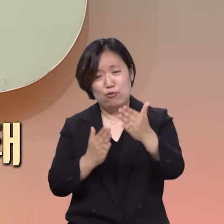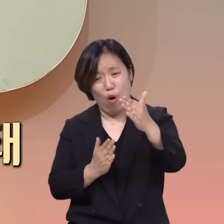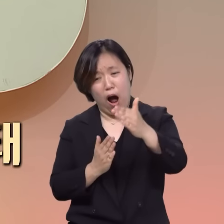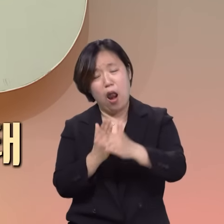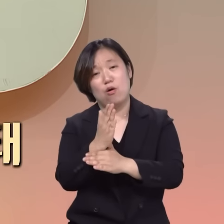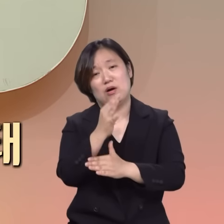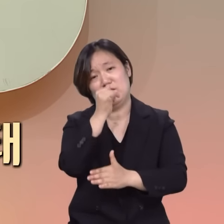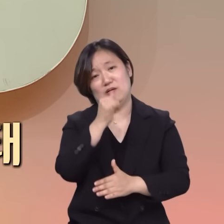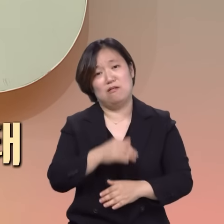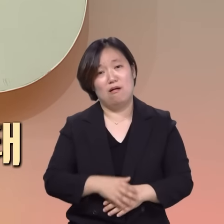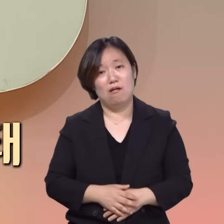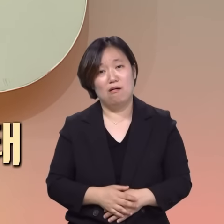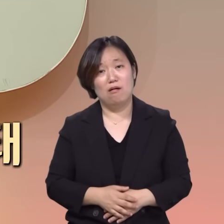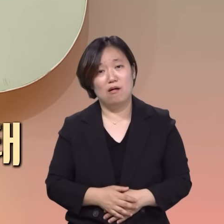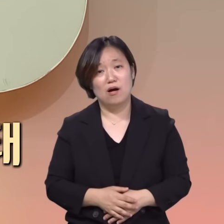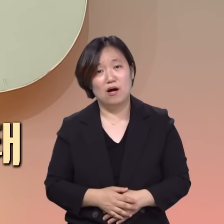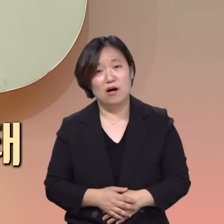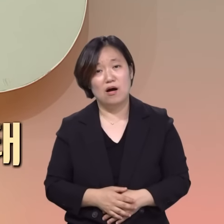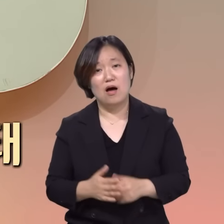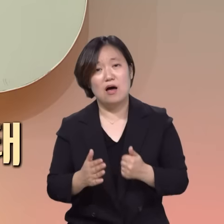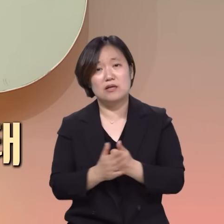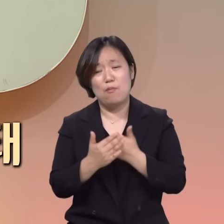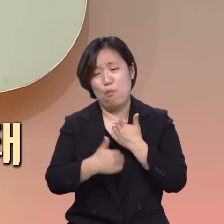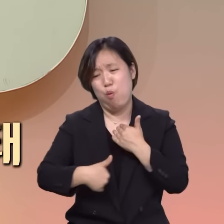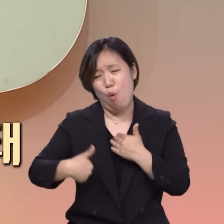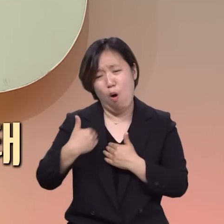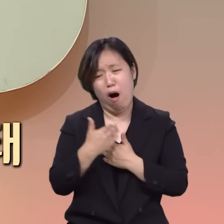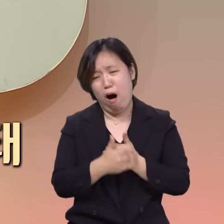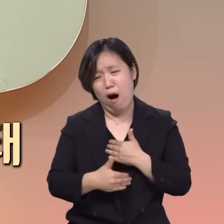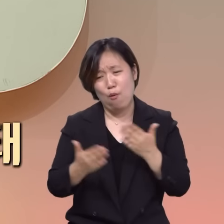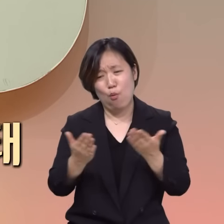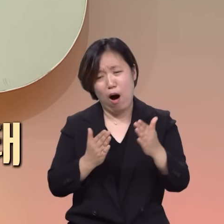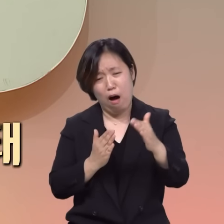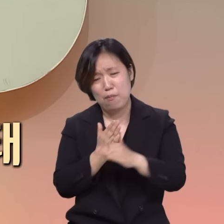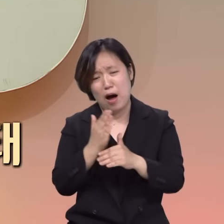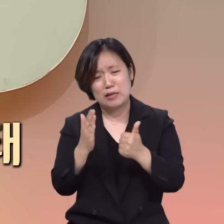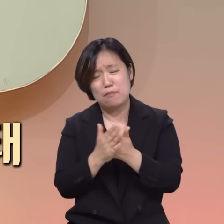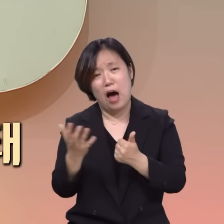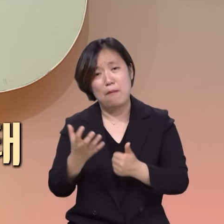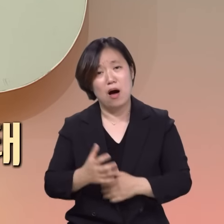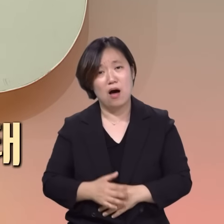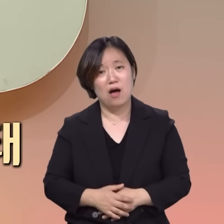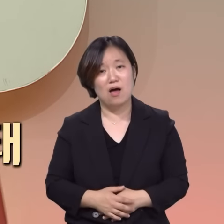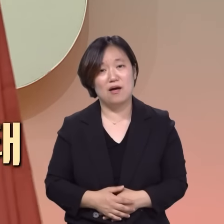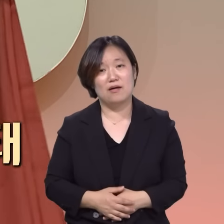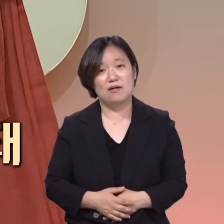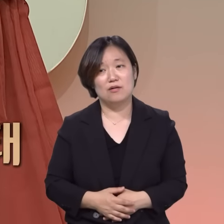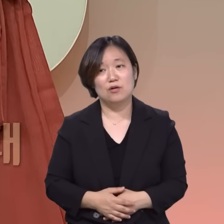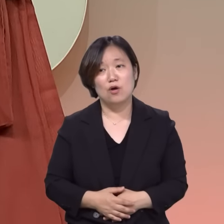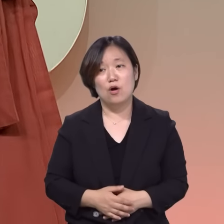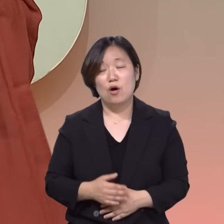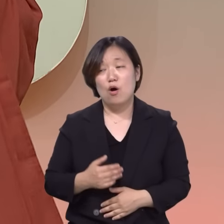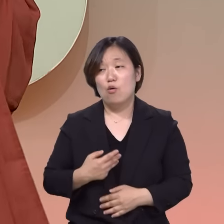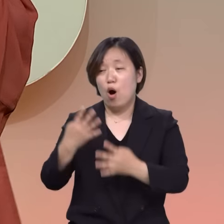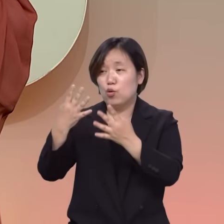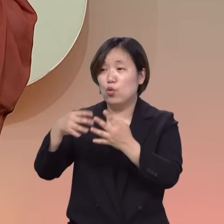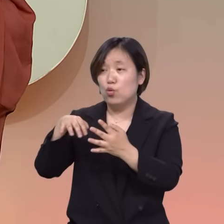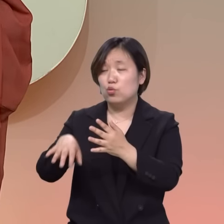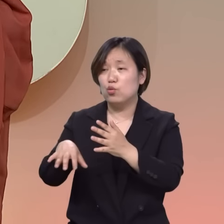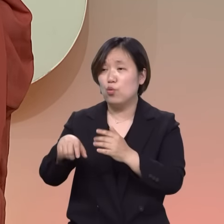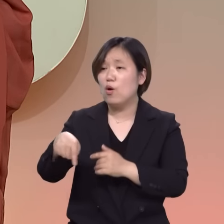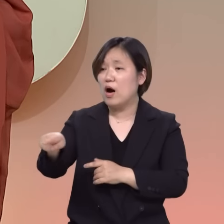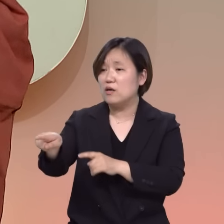봐요 굉장히 큰 무리가 오셨는데 어 날 교도소에 가서 교도소에서